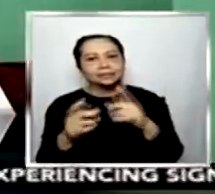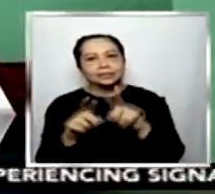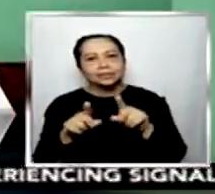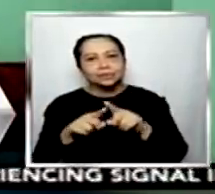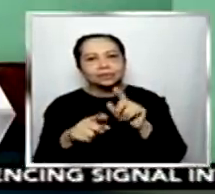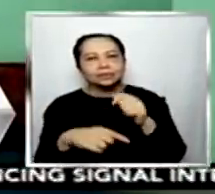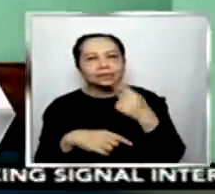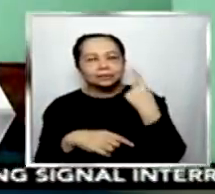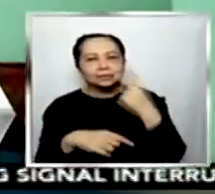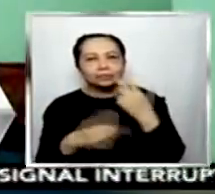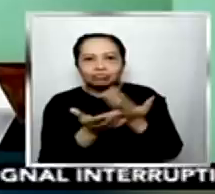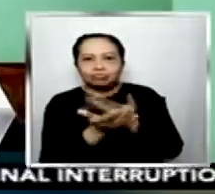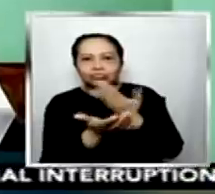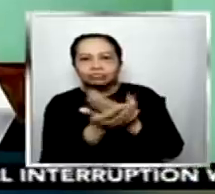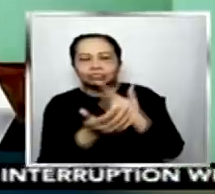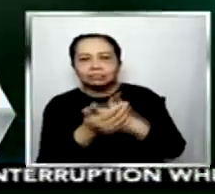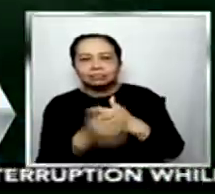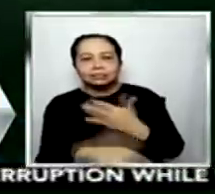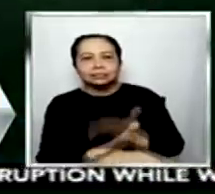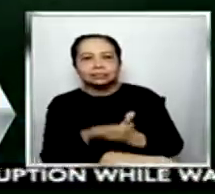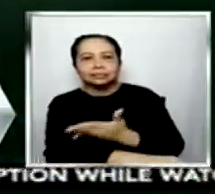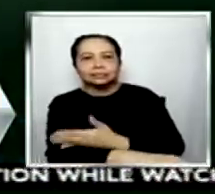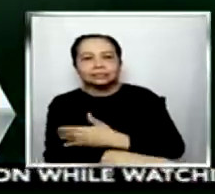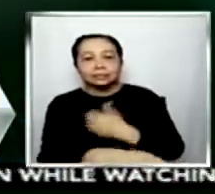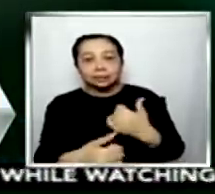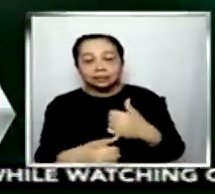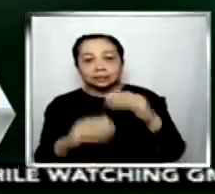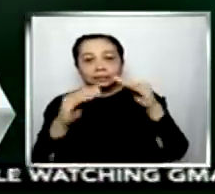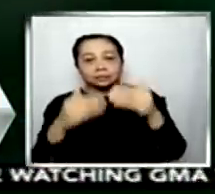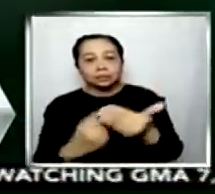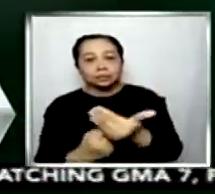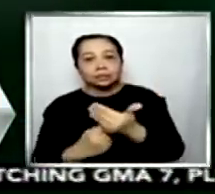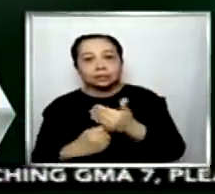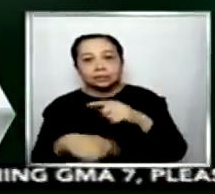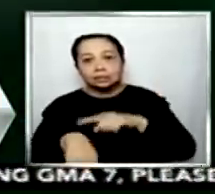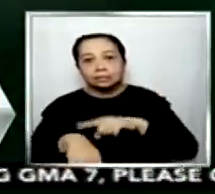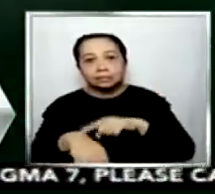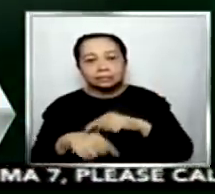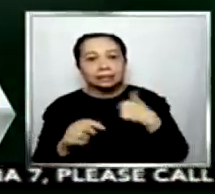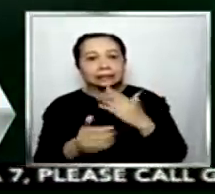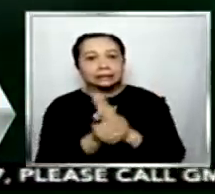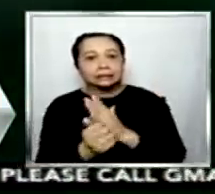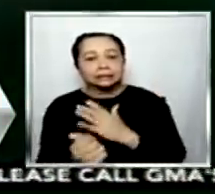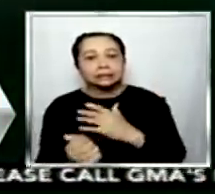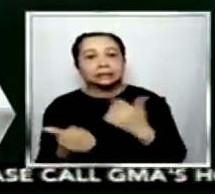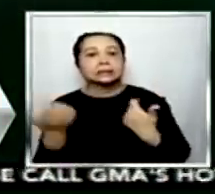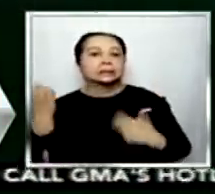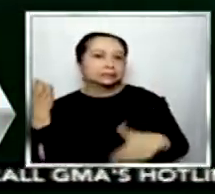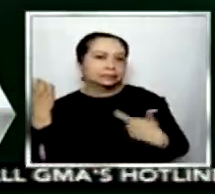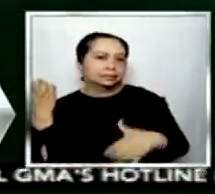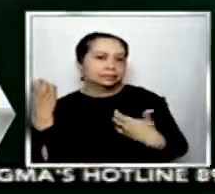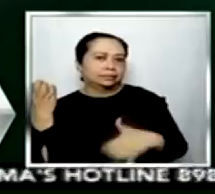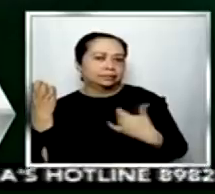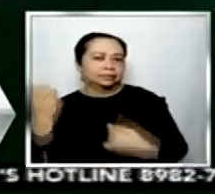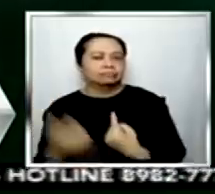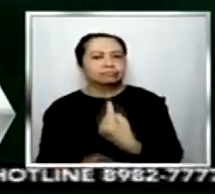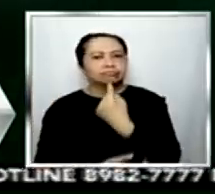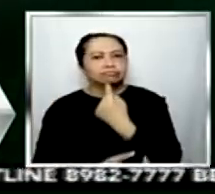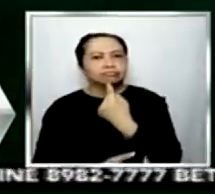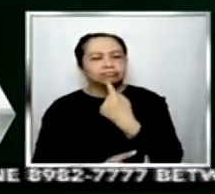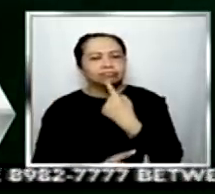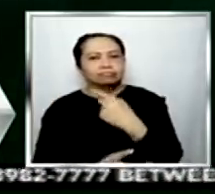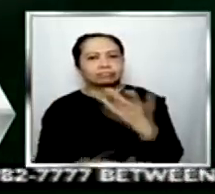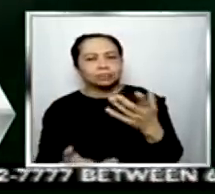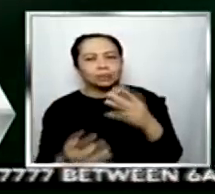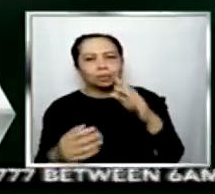akin. Na-enhance ko this quarantine is yung skill ko mag-play ng guitar. Miss na raw ng PD Boys na bumalik